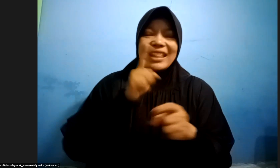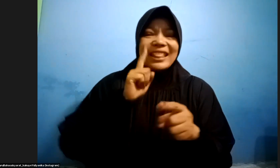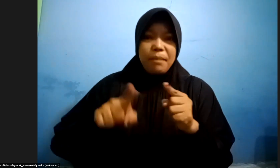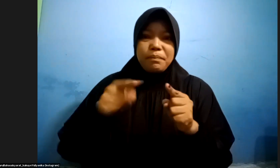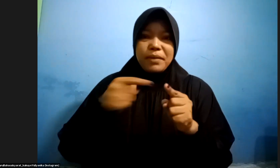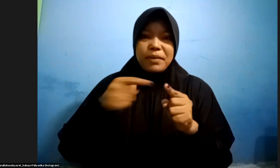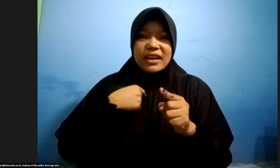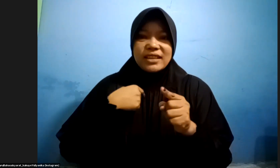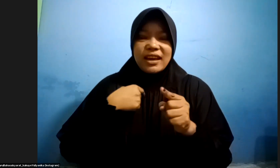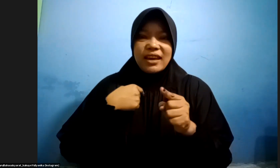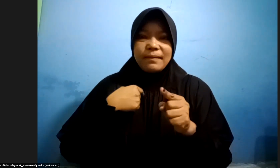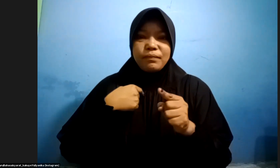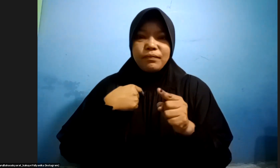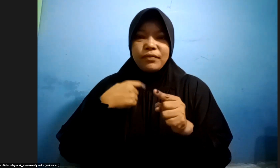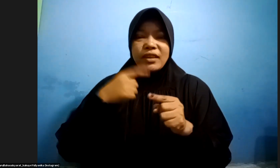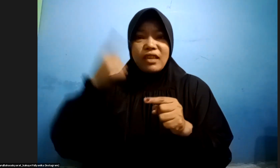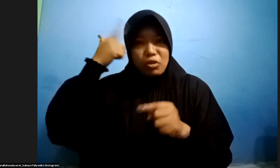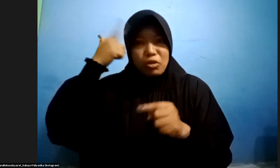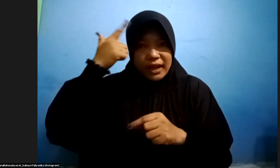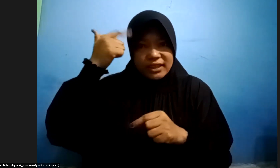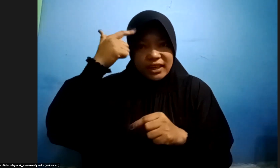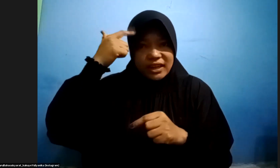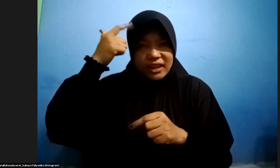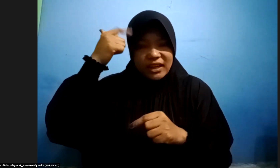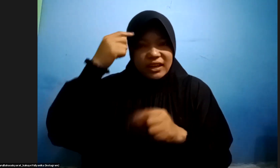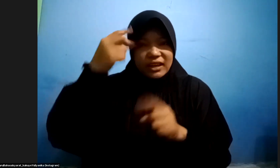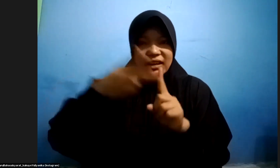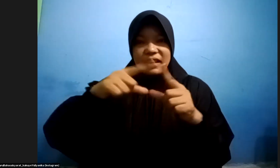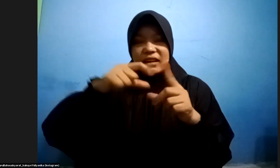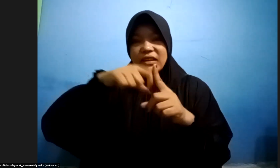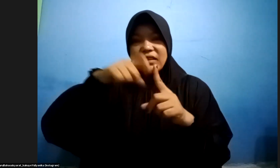saya juga mempelajari faktor sosial yang